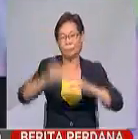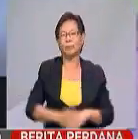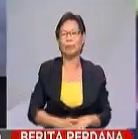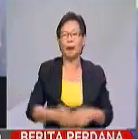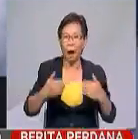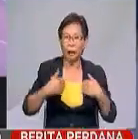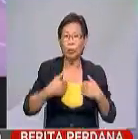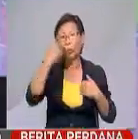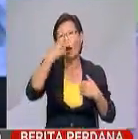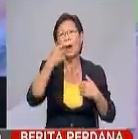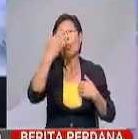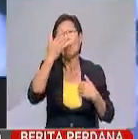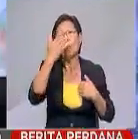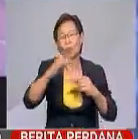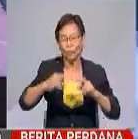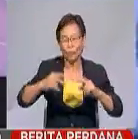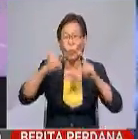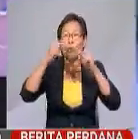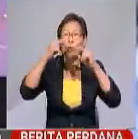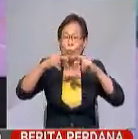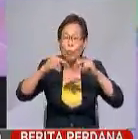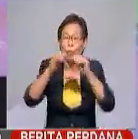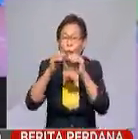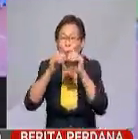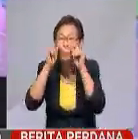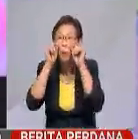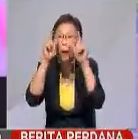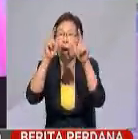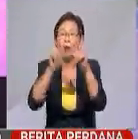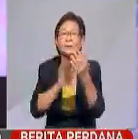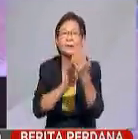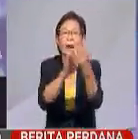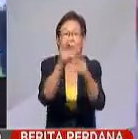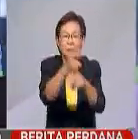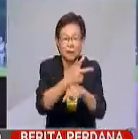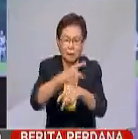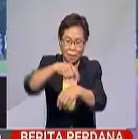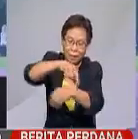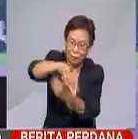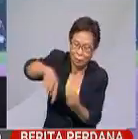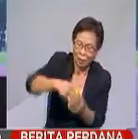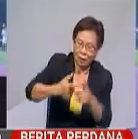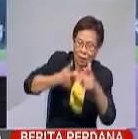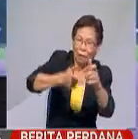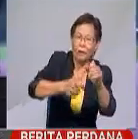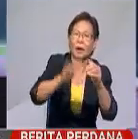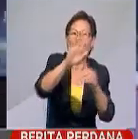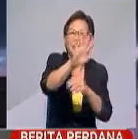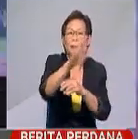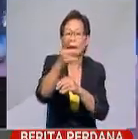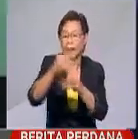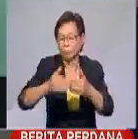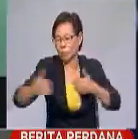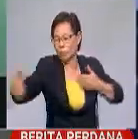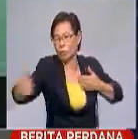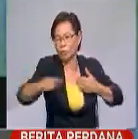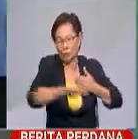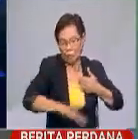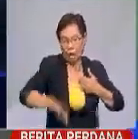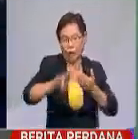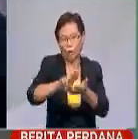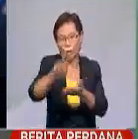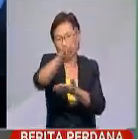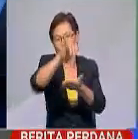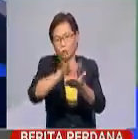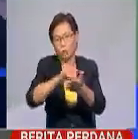itu diadakan bagi meningkatkan kesedaran masyarakat terhadap pemeliharaan alam sekitar. Larian sejauh 5 km di sekitar Universiti Awam